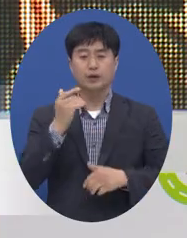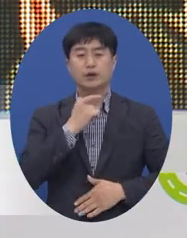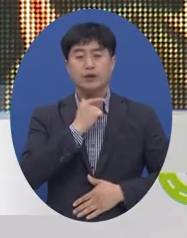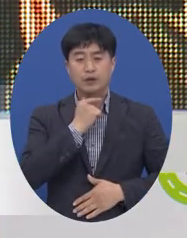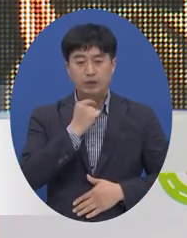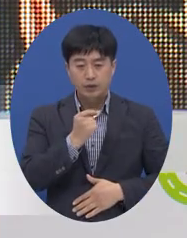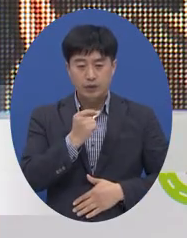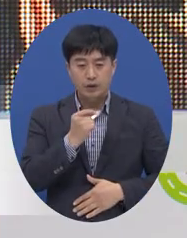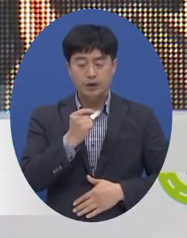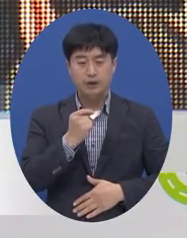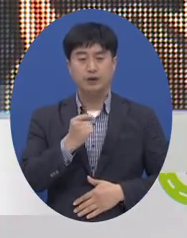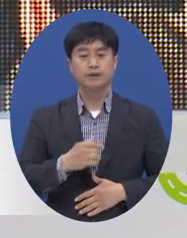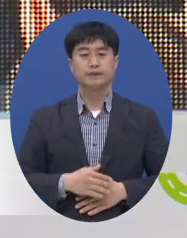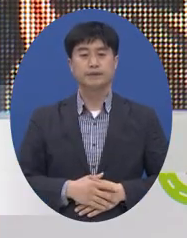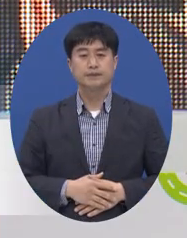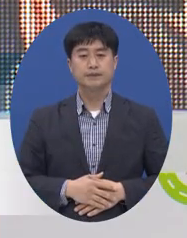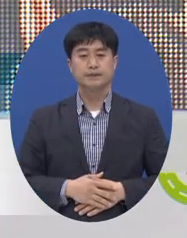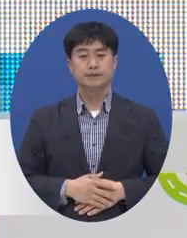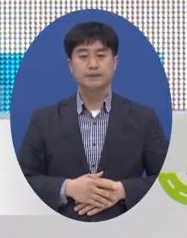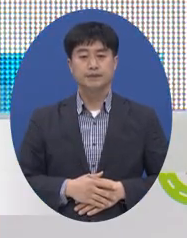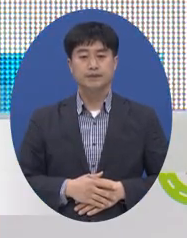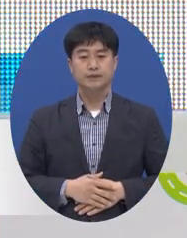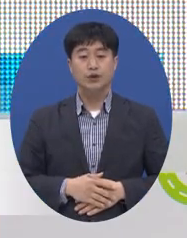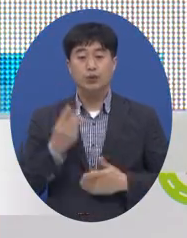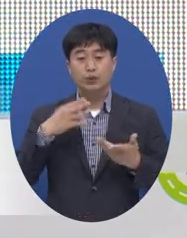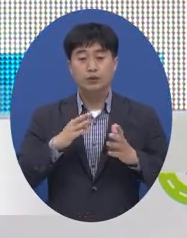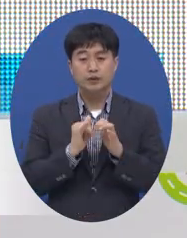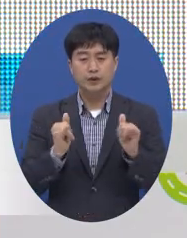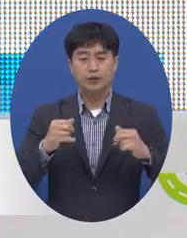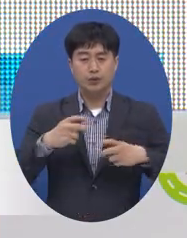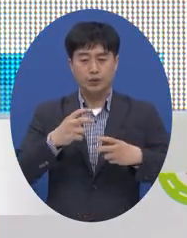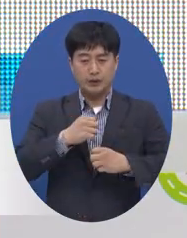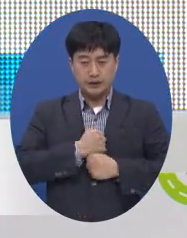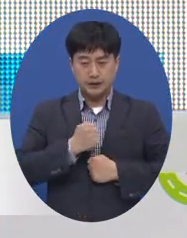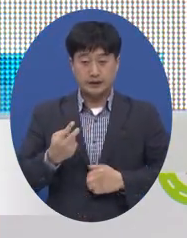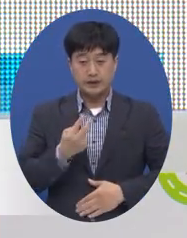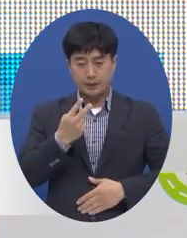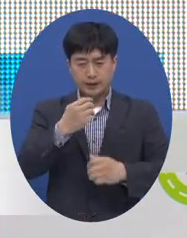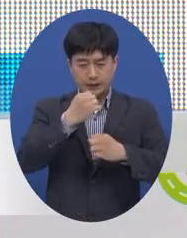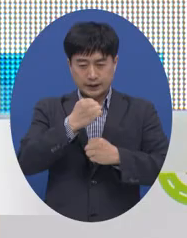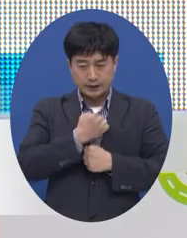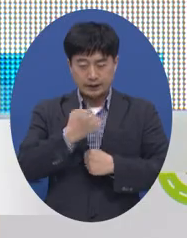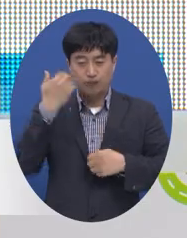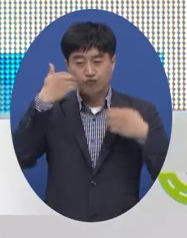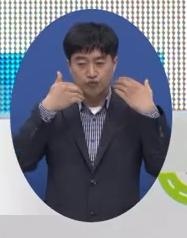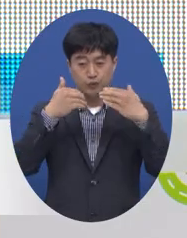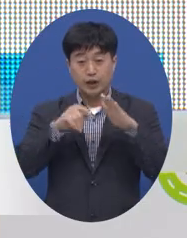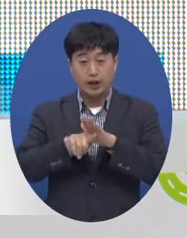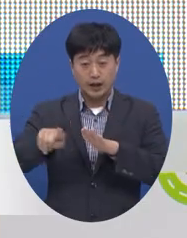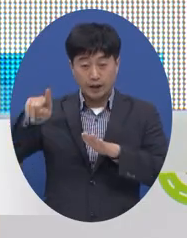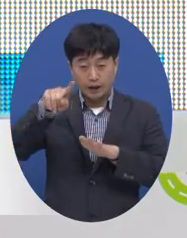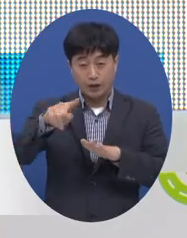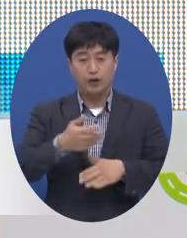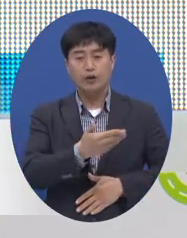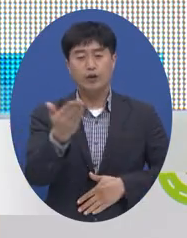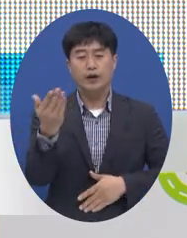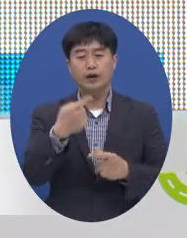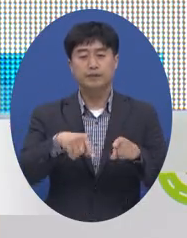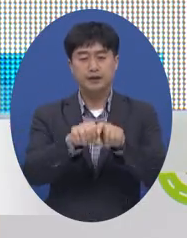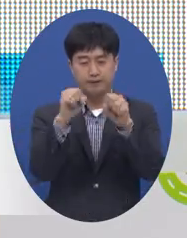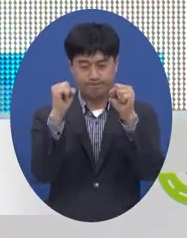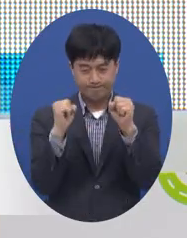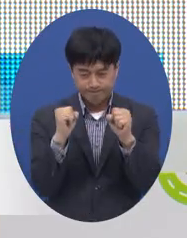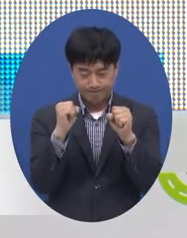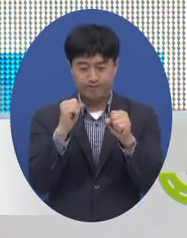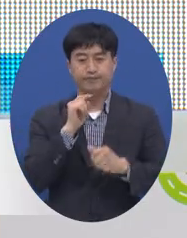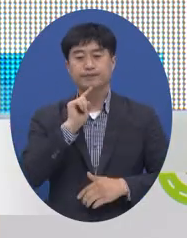있는 이런 자리가 되기를 바라고요. 도민들의 교통안전, 생명을 지키는데 누구보다도